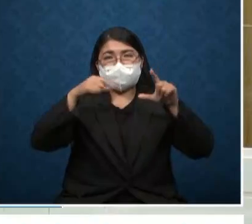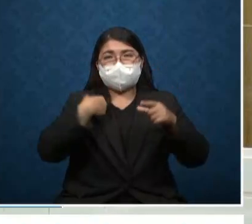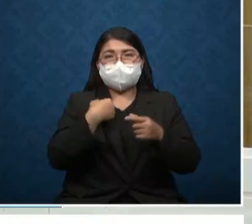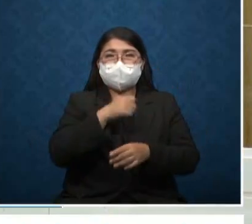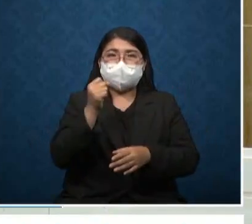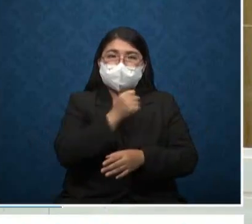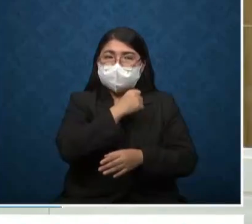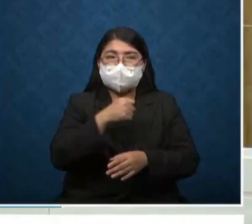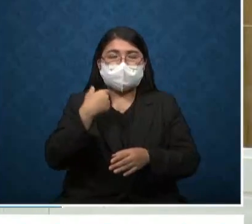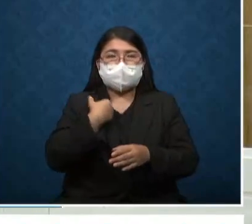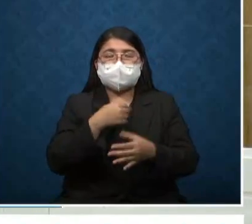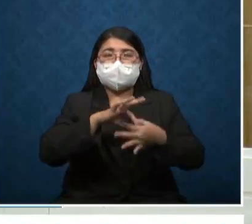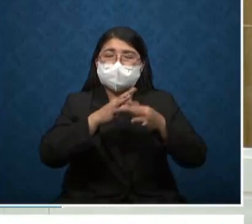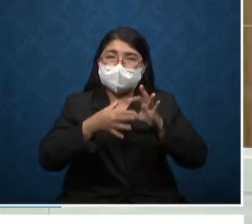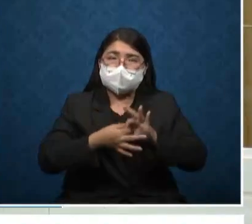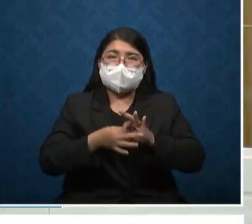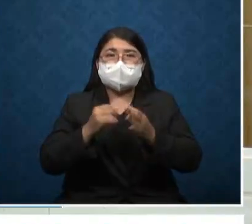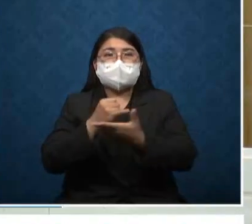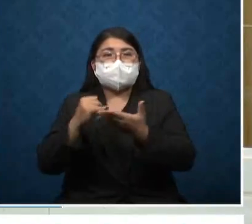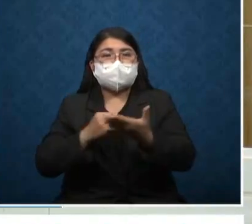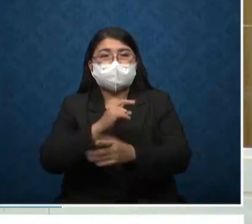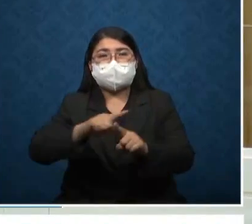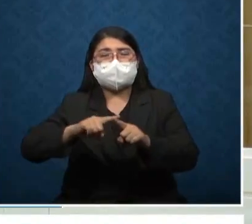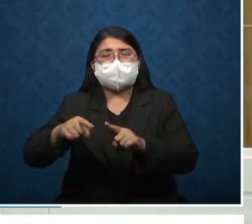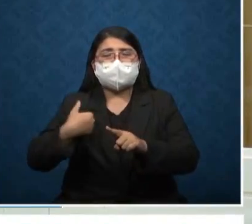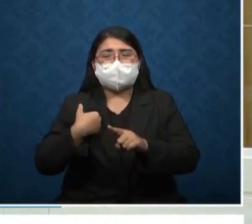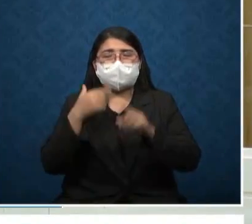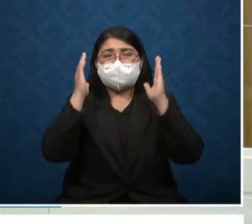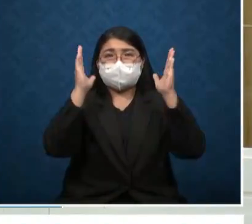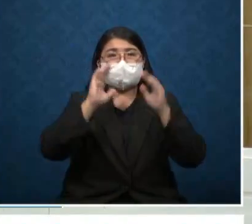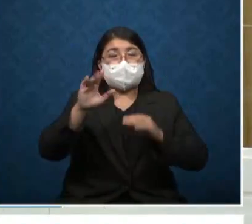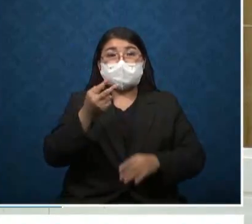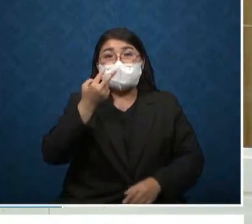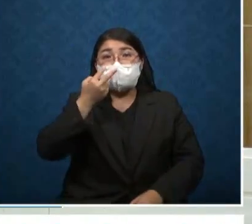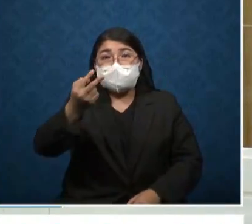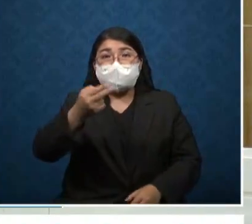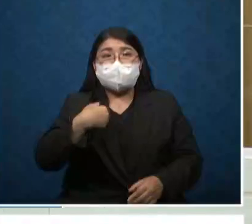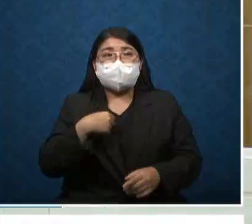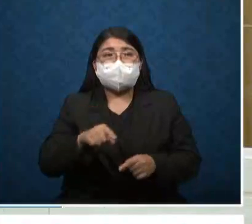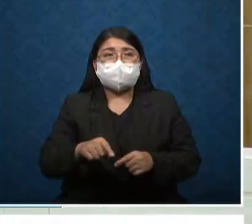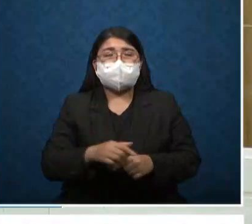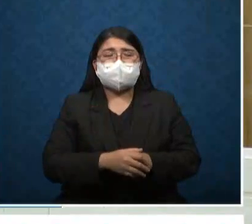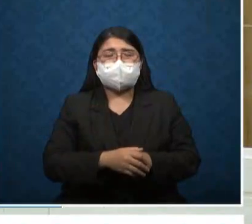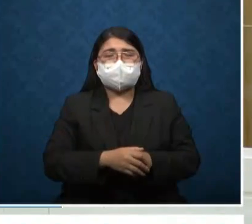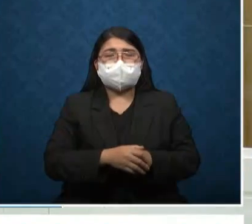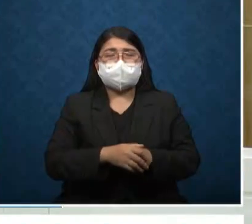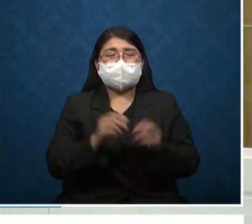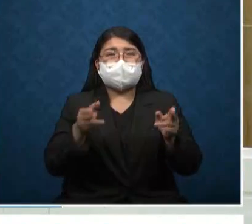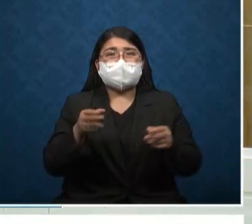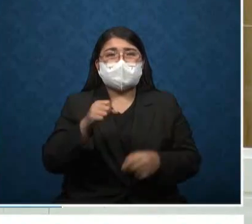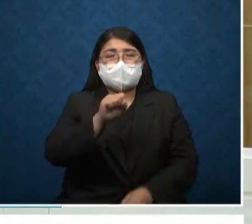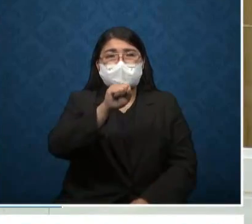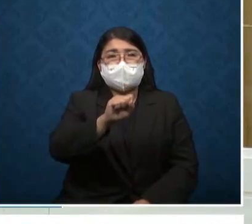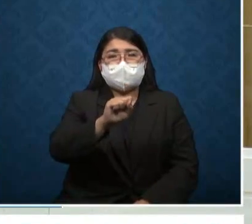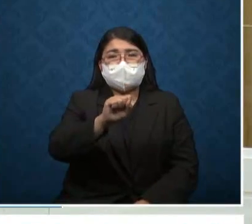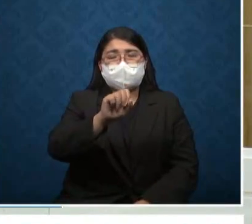นที่เป็ส